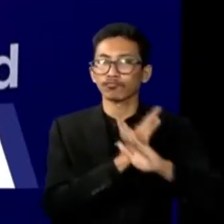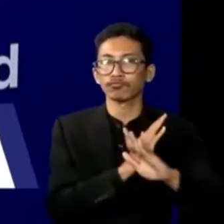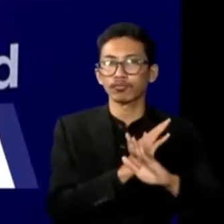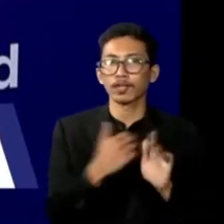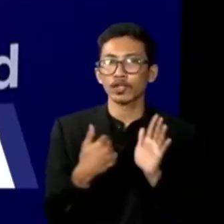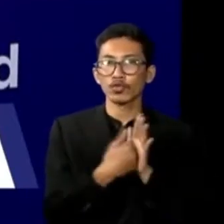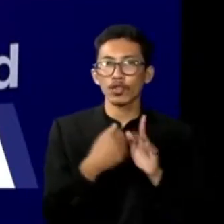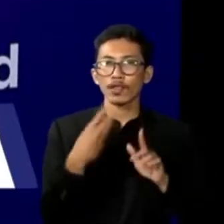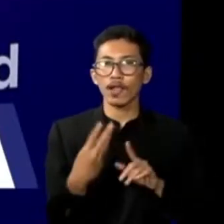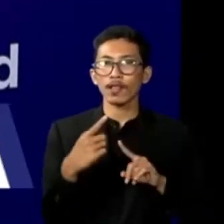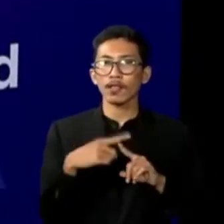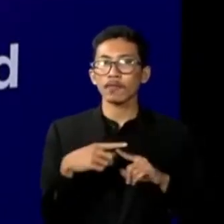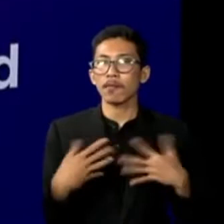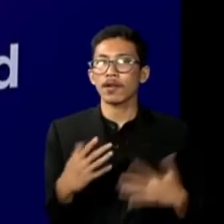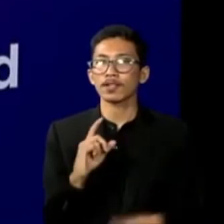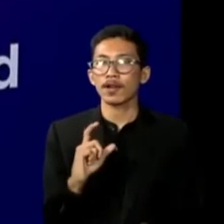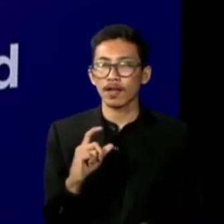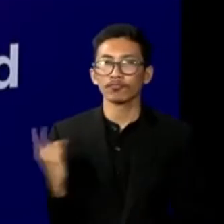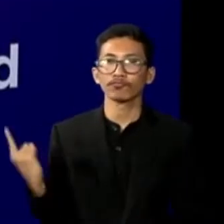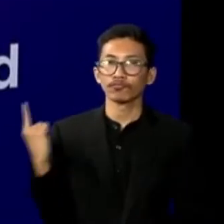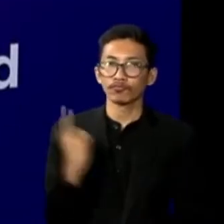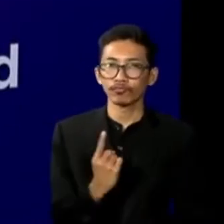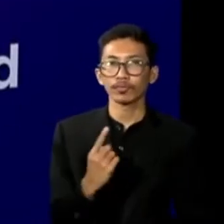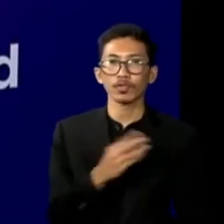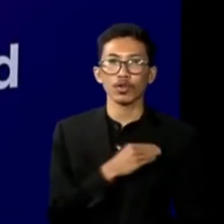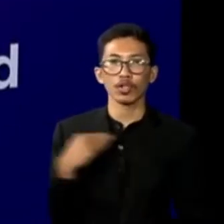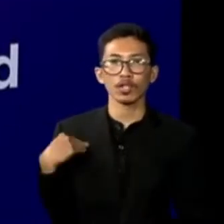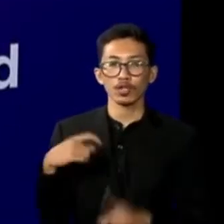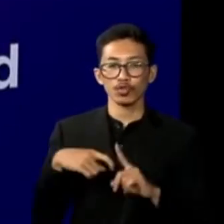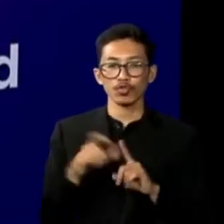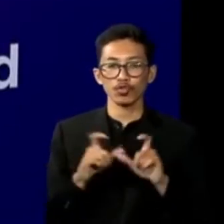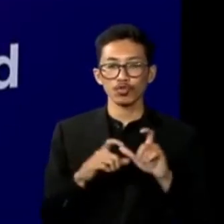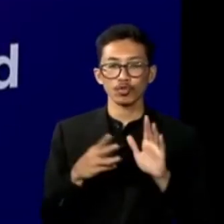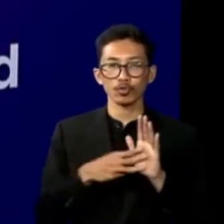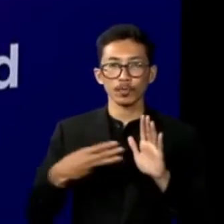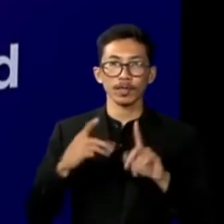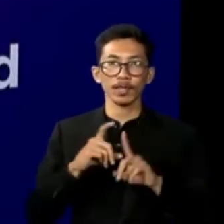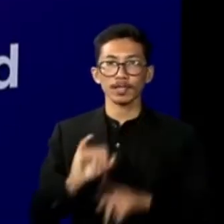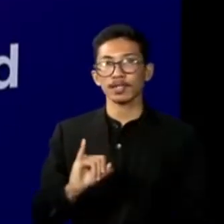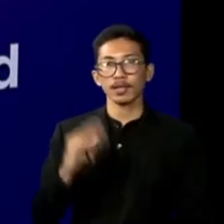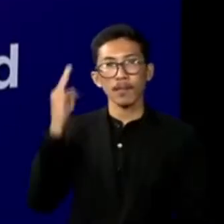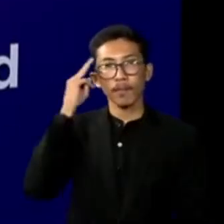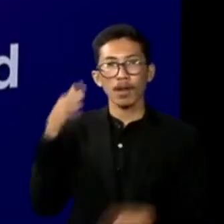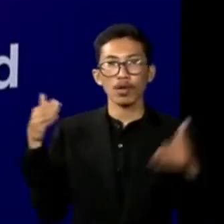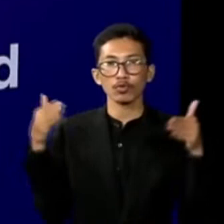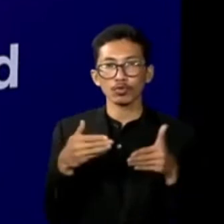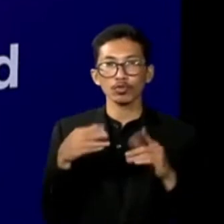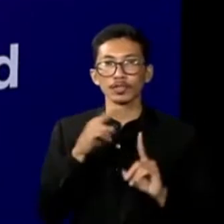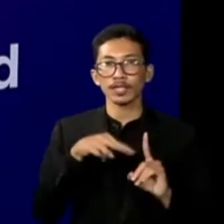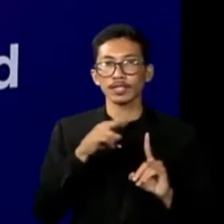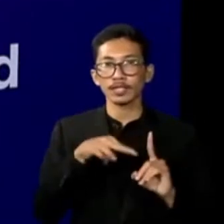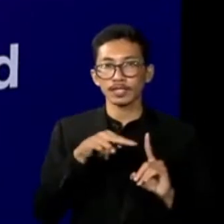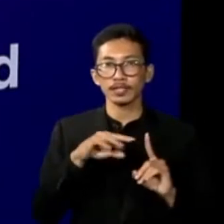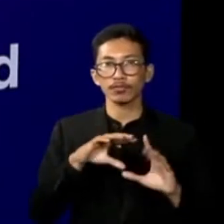ini telah hadir siang ini di studio narasumber pertama kita dokter kelas medium priharto sp.ot mkes kepala subbidang tracking